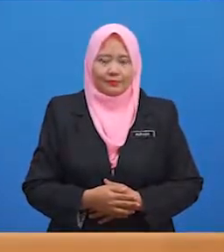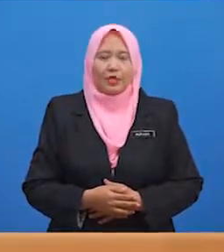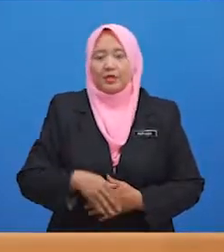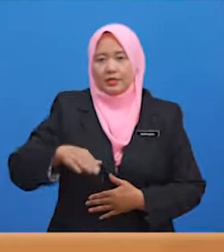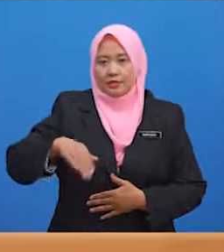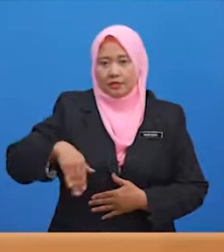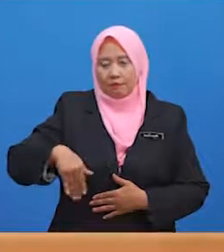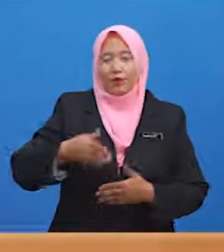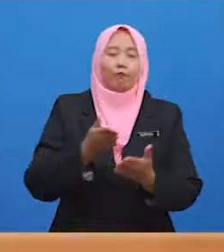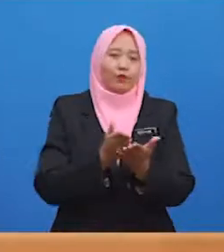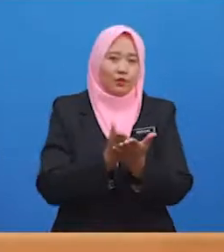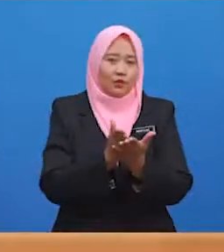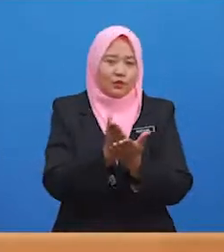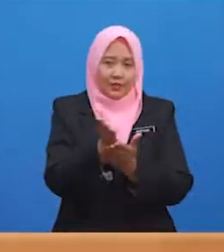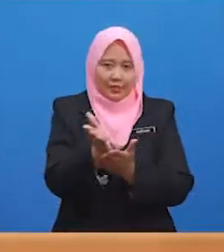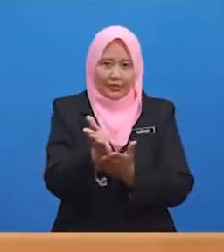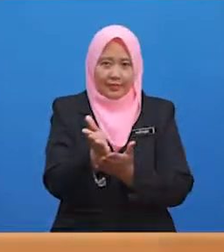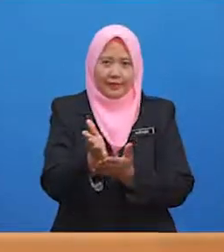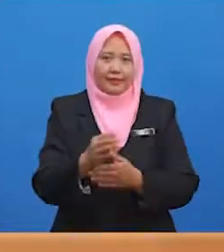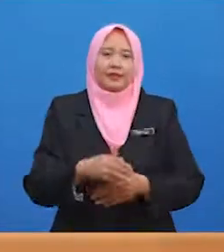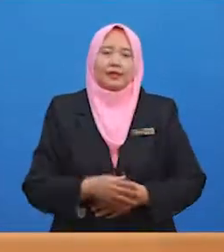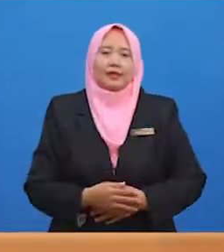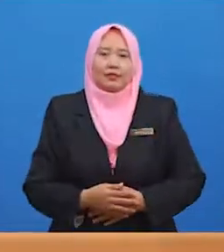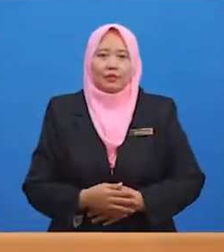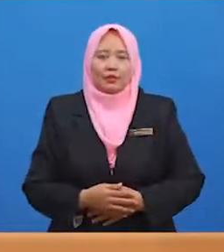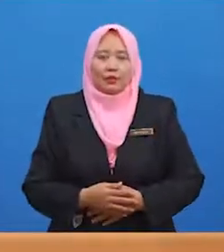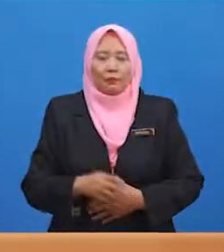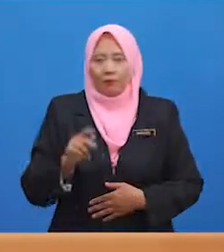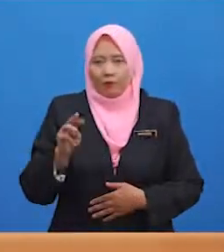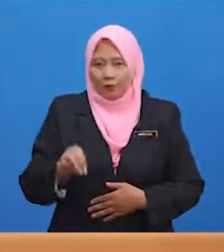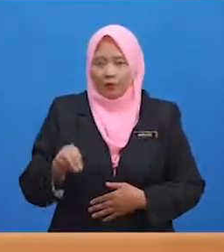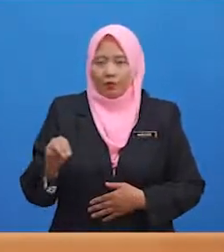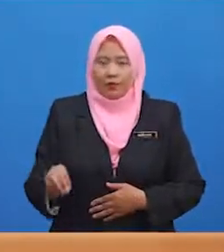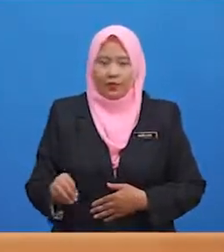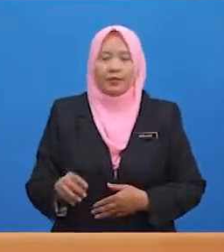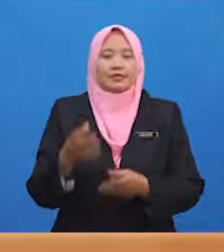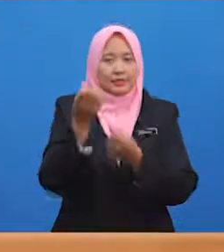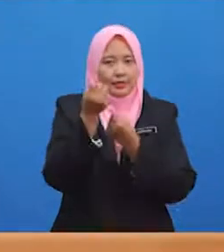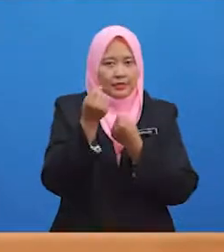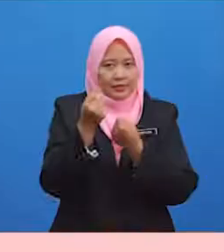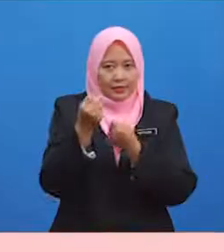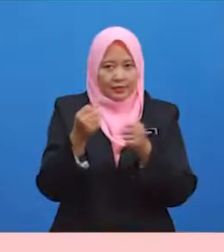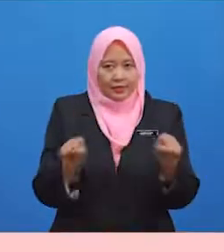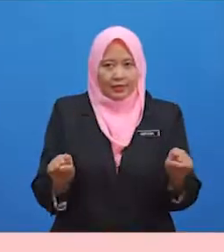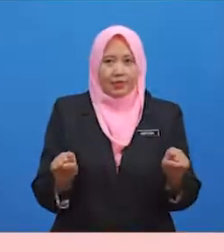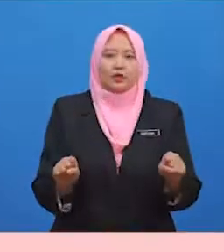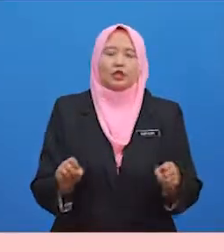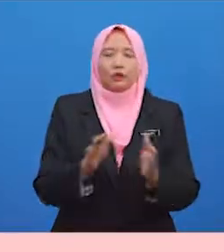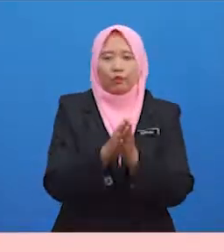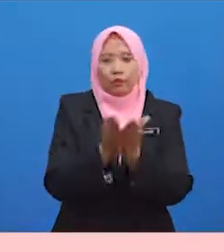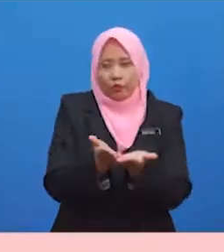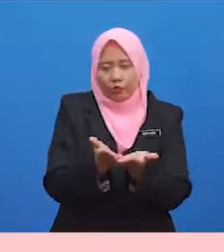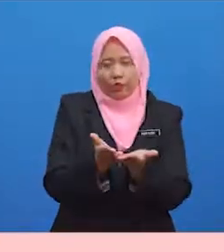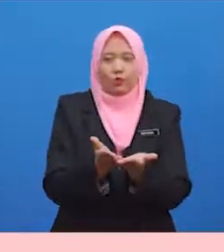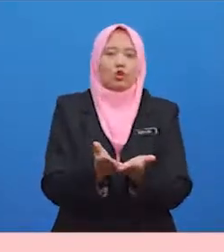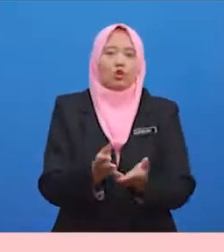Sebelum kita teruskan dengan pembelajaran kita pada hari ini, pelajar-pelajar boleh menyediakan peralatan seperti buku nota,